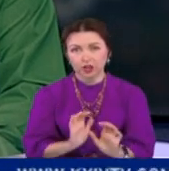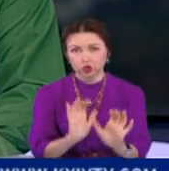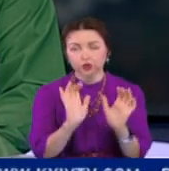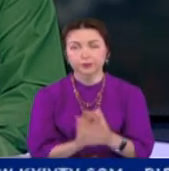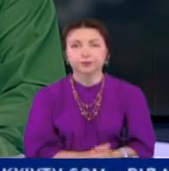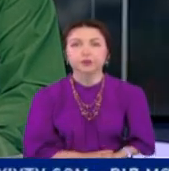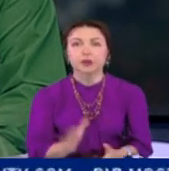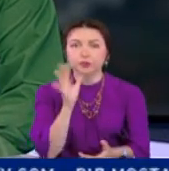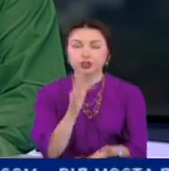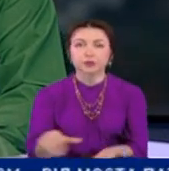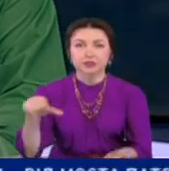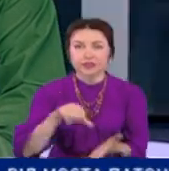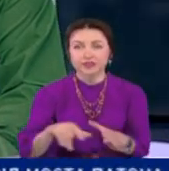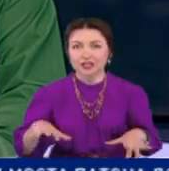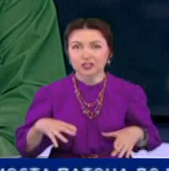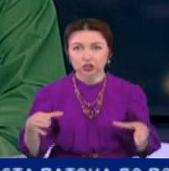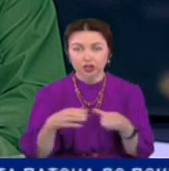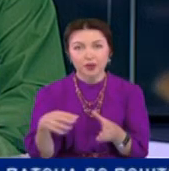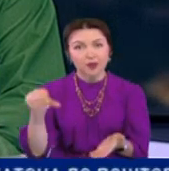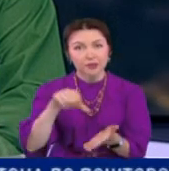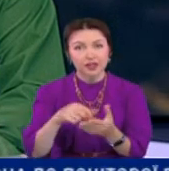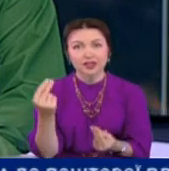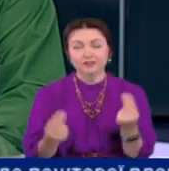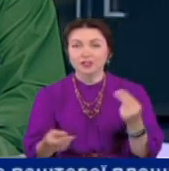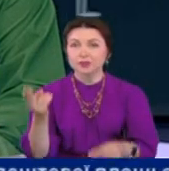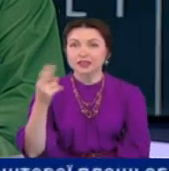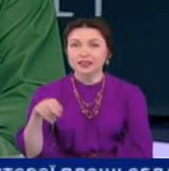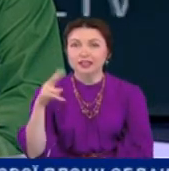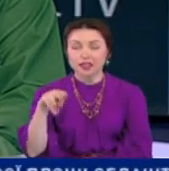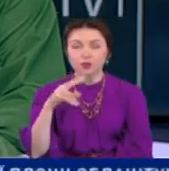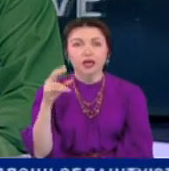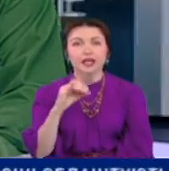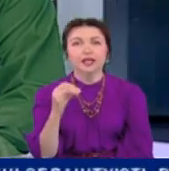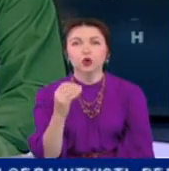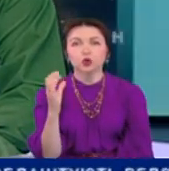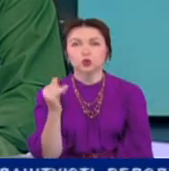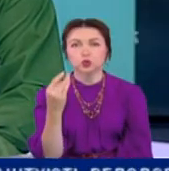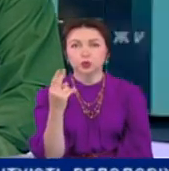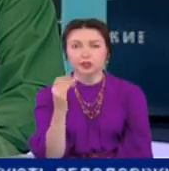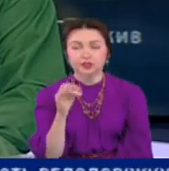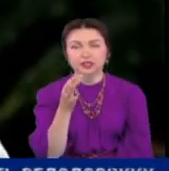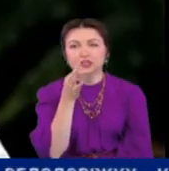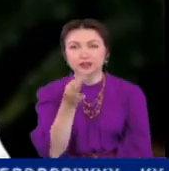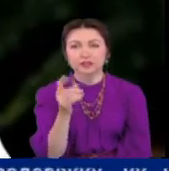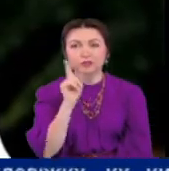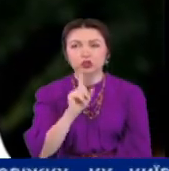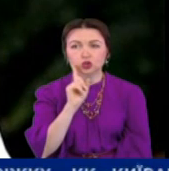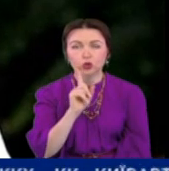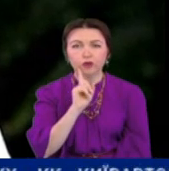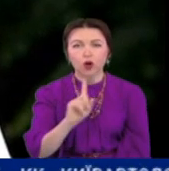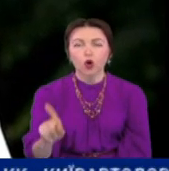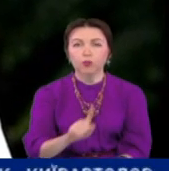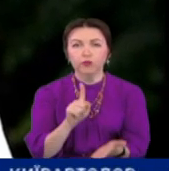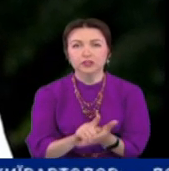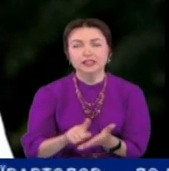Під час представлення тренерського штабу перед гравцями «Динамо» Ігор Суркіс повідомив, що тимчасово виконувати обов'язки спортивного директора клубу